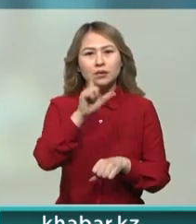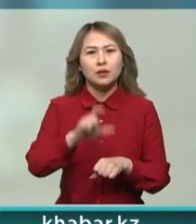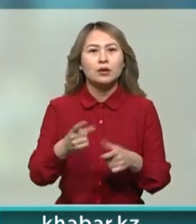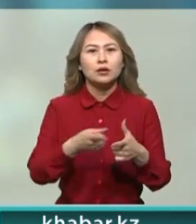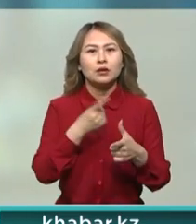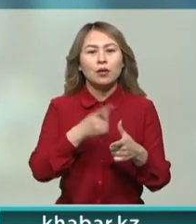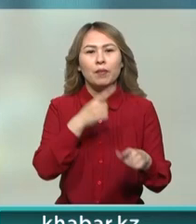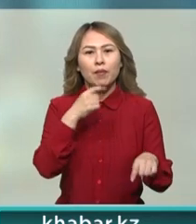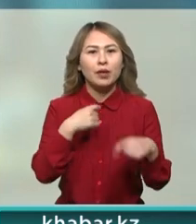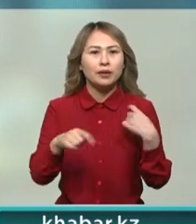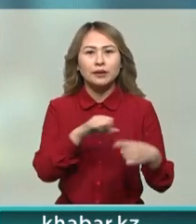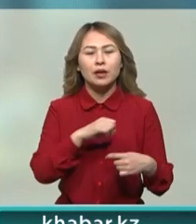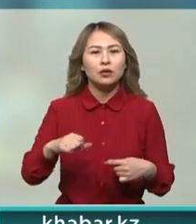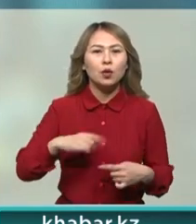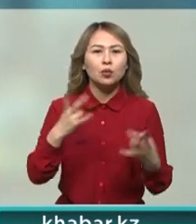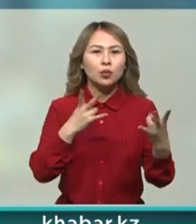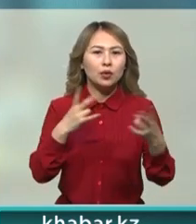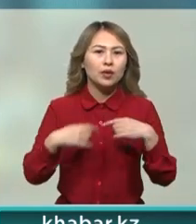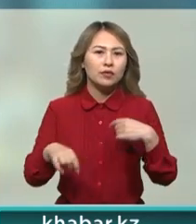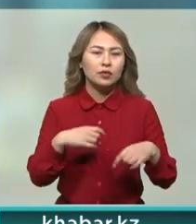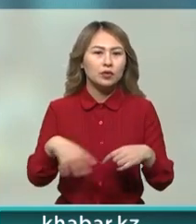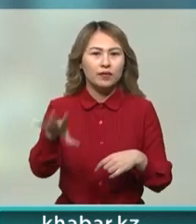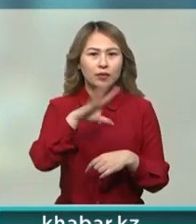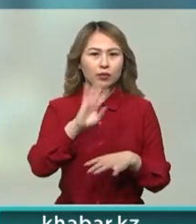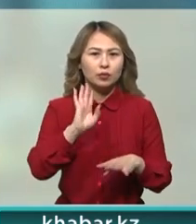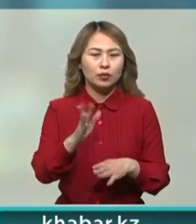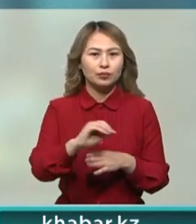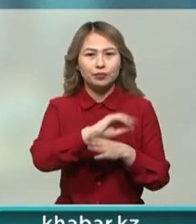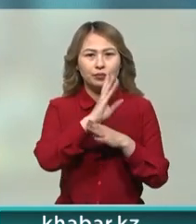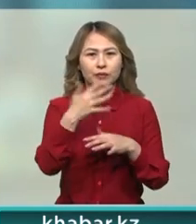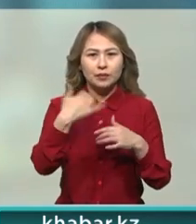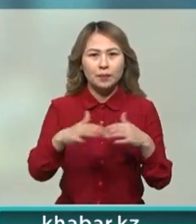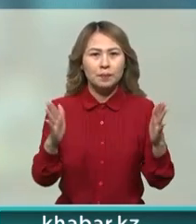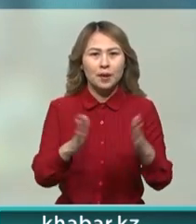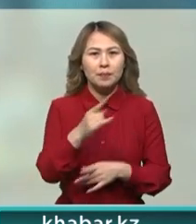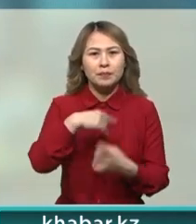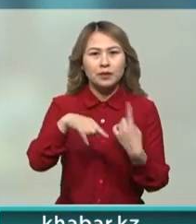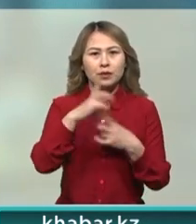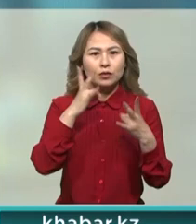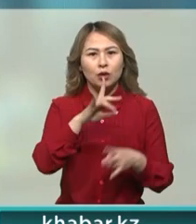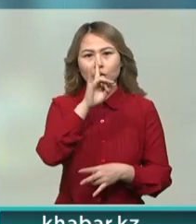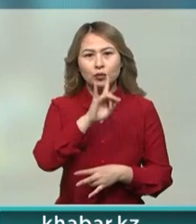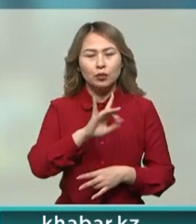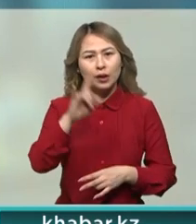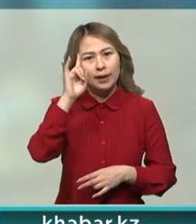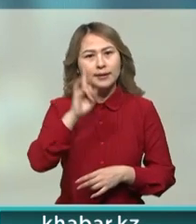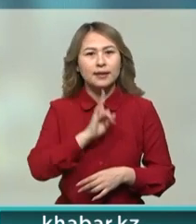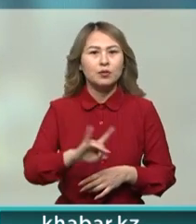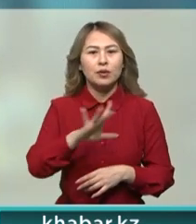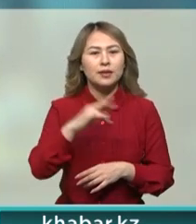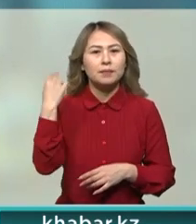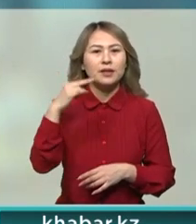Азаматтар азық-түлікпен және ең қажетті тауарлармен үздіксіз қамтылады. Шағын және орта бизнес зардап шекпеуі тиіс. Бұл туралы